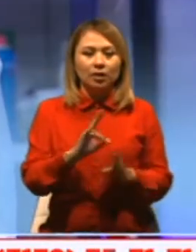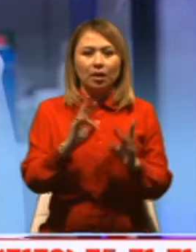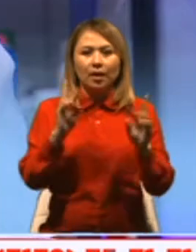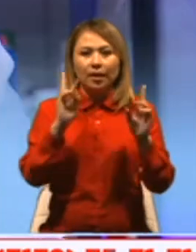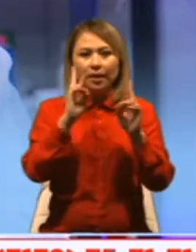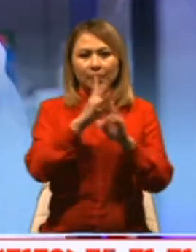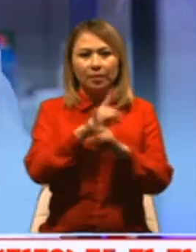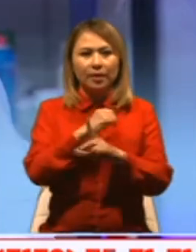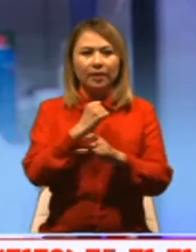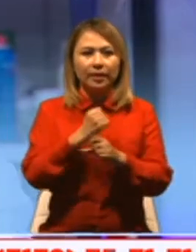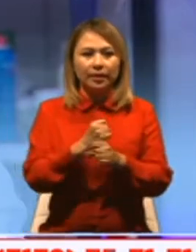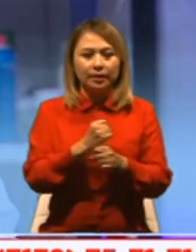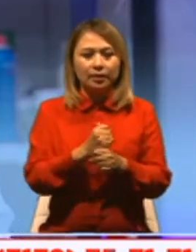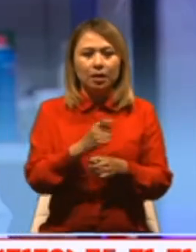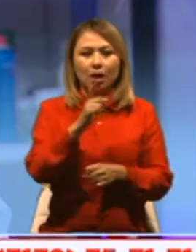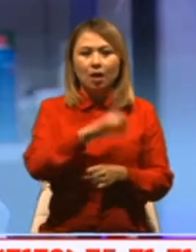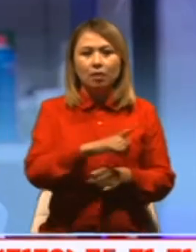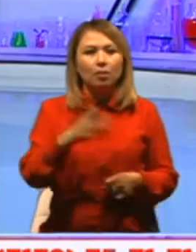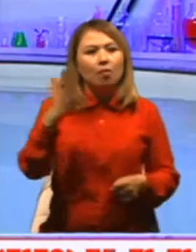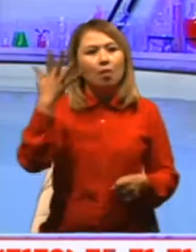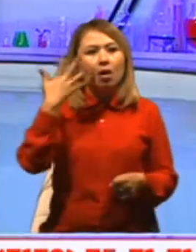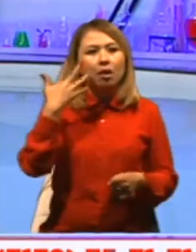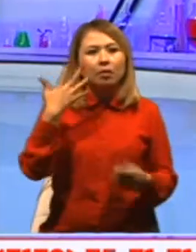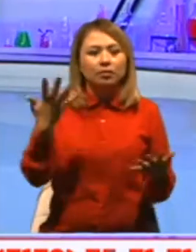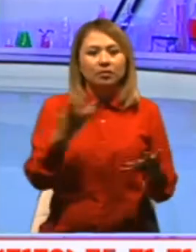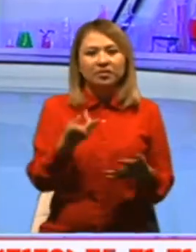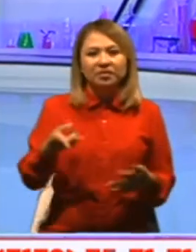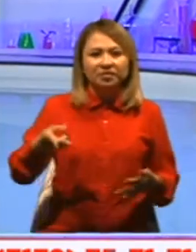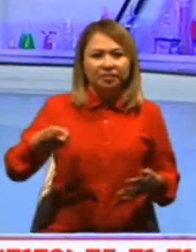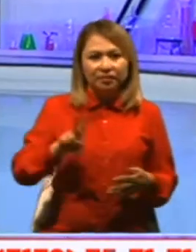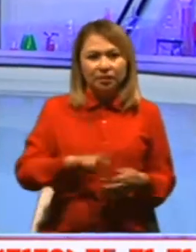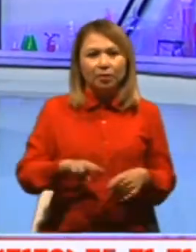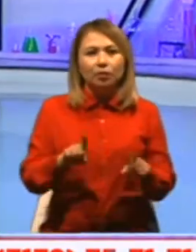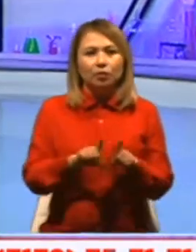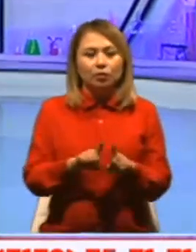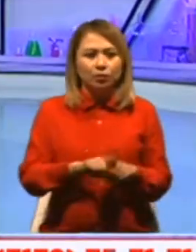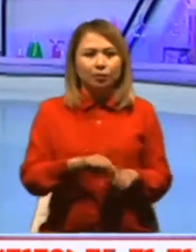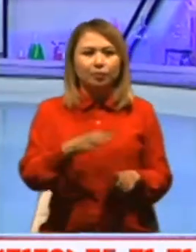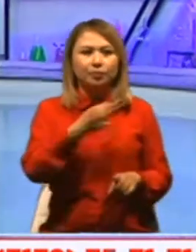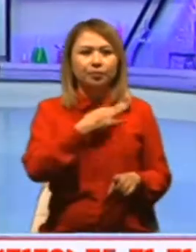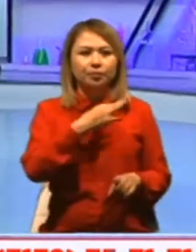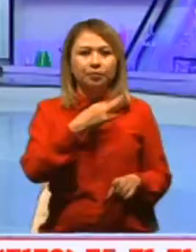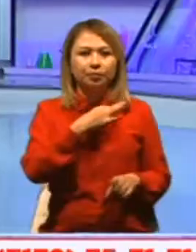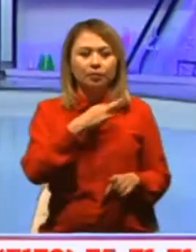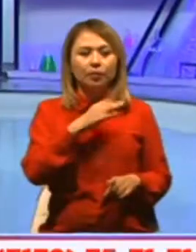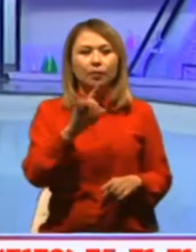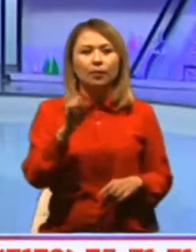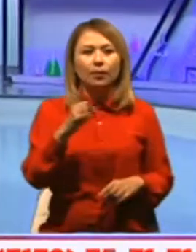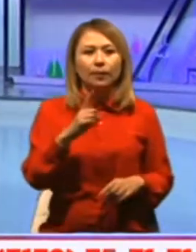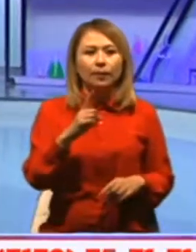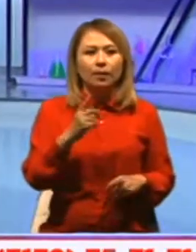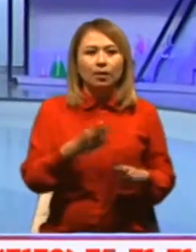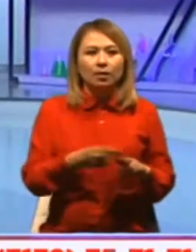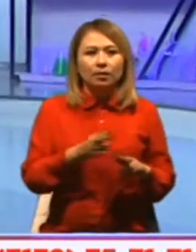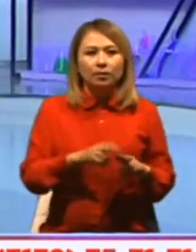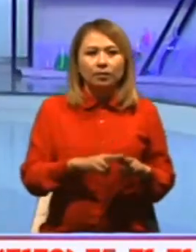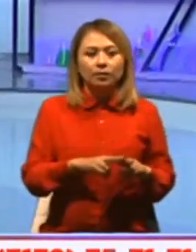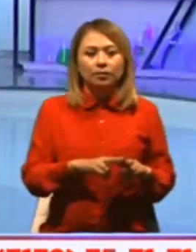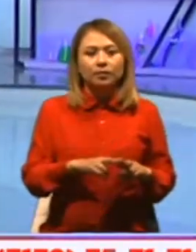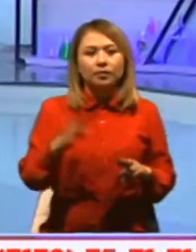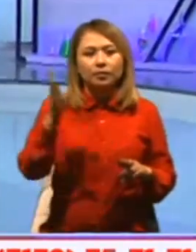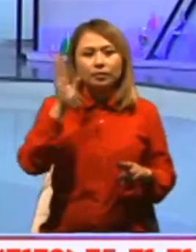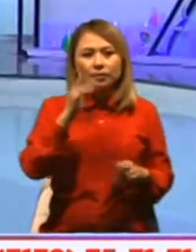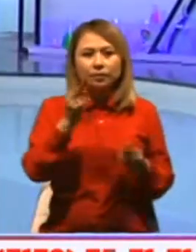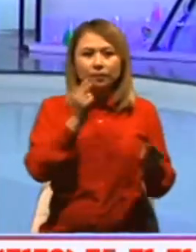дамымайды. Қай типінде адам шөлдейді қант? Екеуінде де, екі типте міндетті түрде. Ол жерде өйткені адам организмінде жалпы біз қандай да